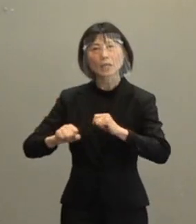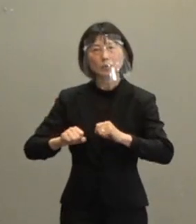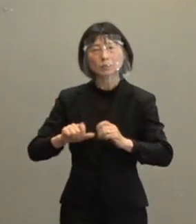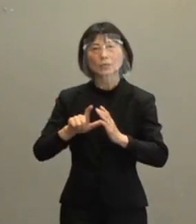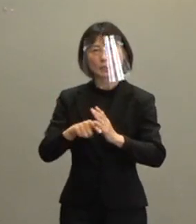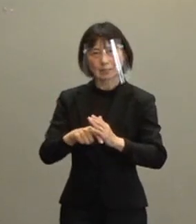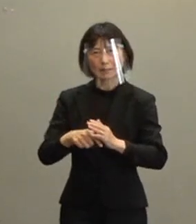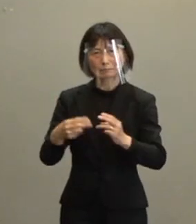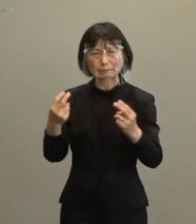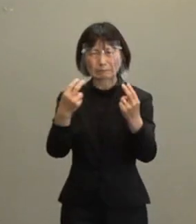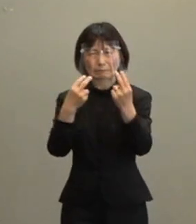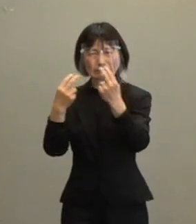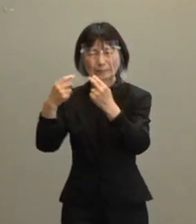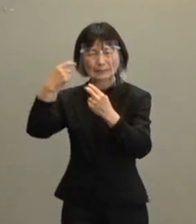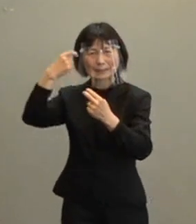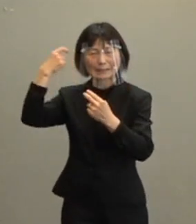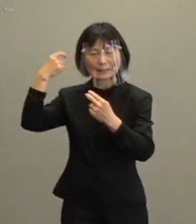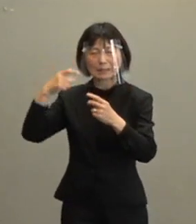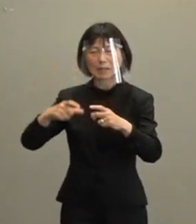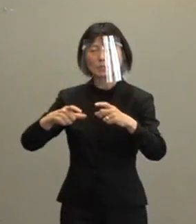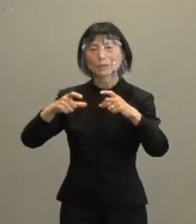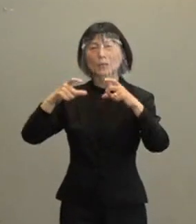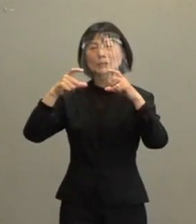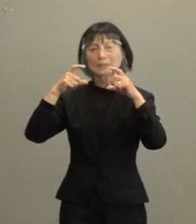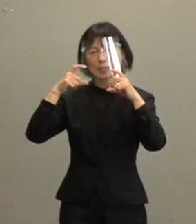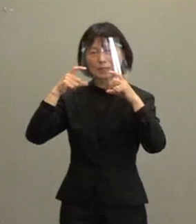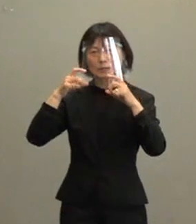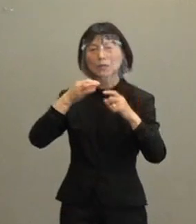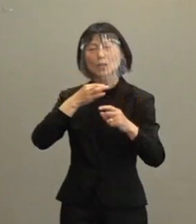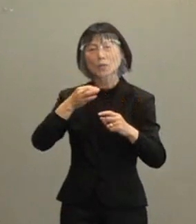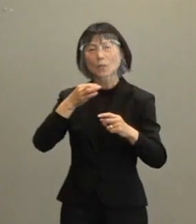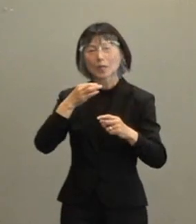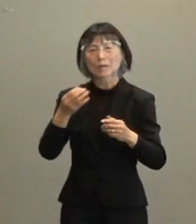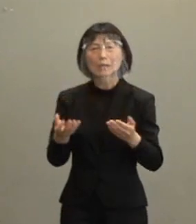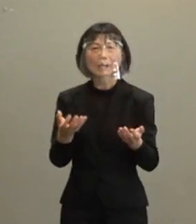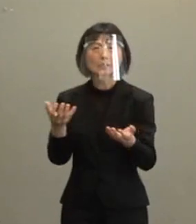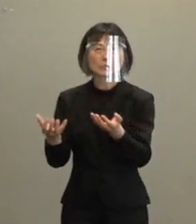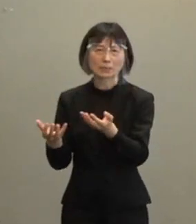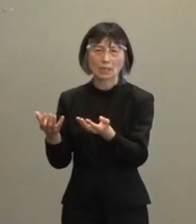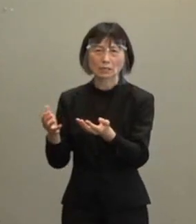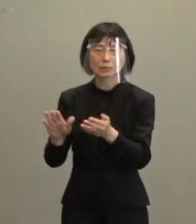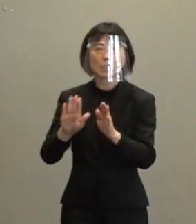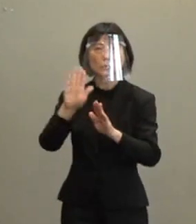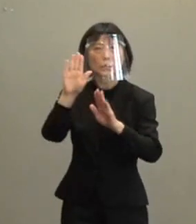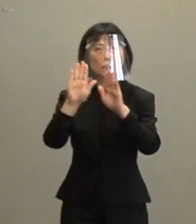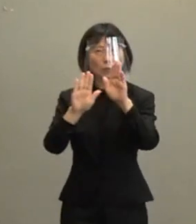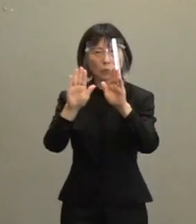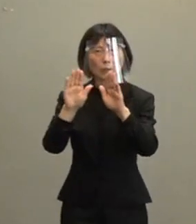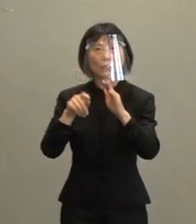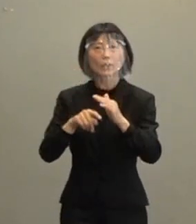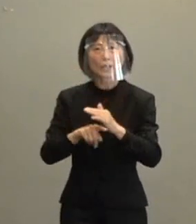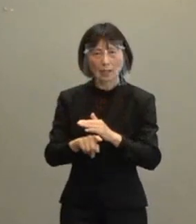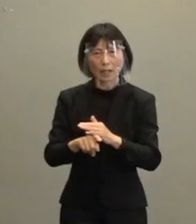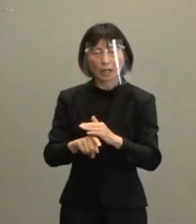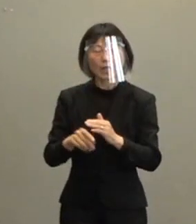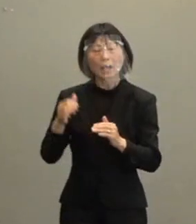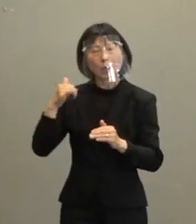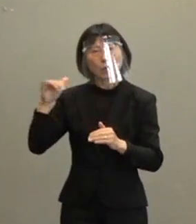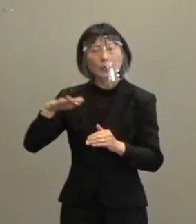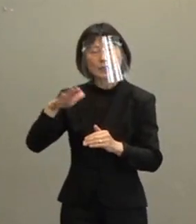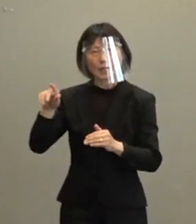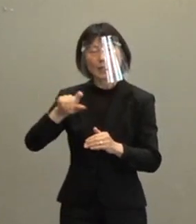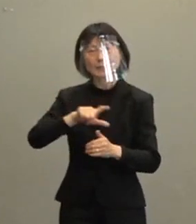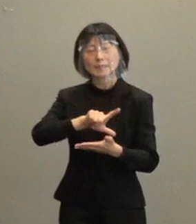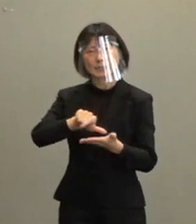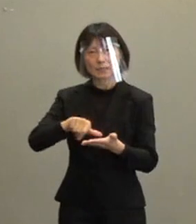社会の目を気にしてマスクを着用しているという声も聞かれました。こうした状況から、保護者及び地域の皆